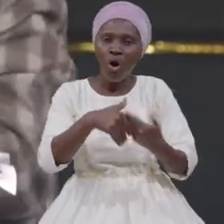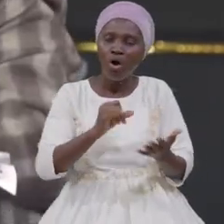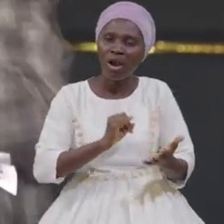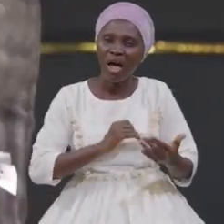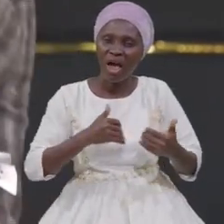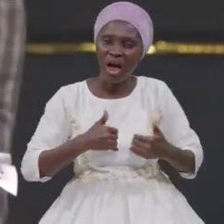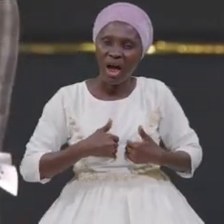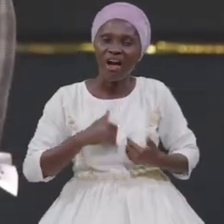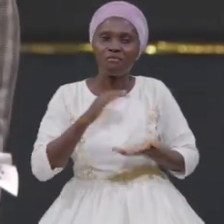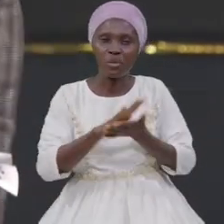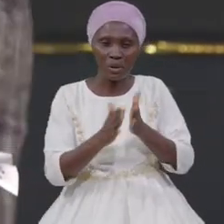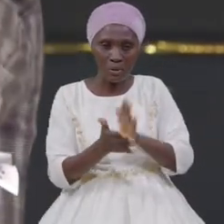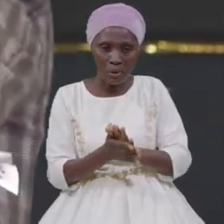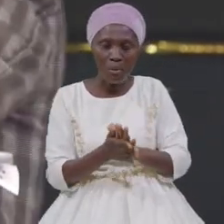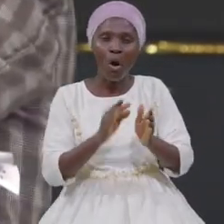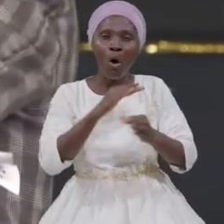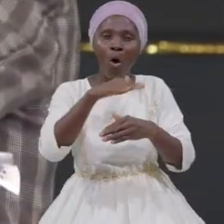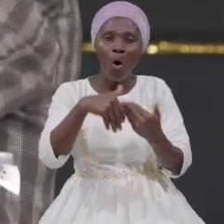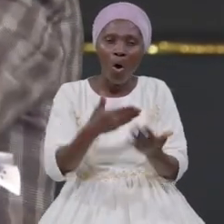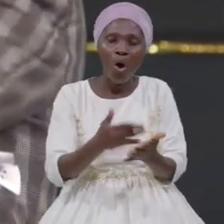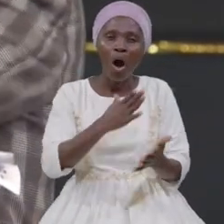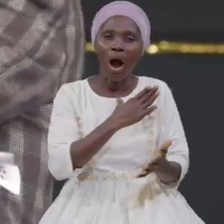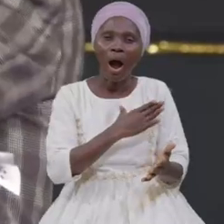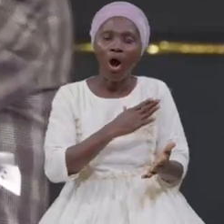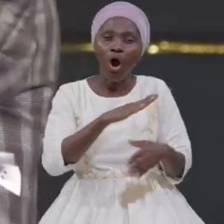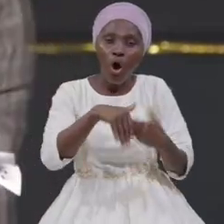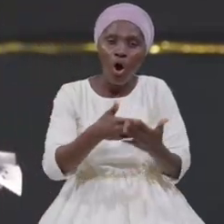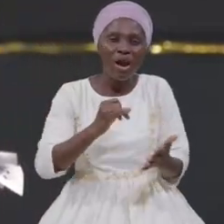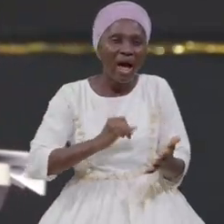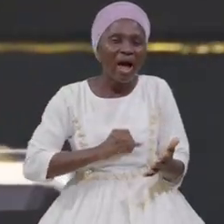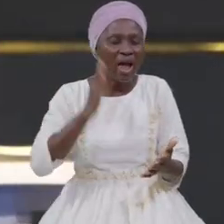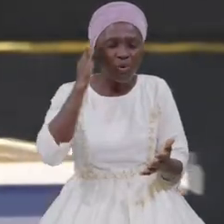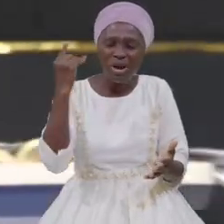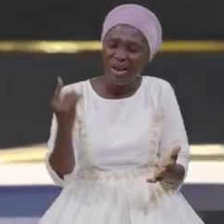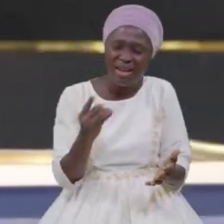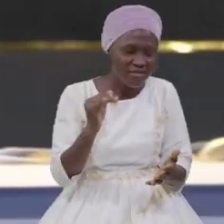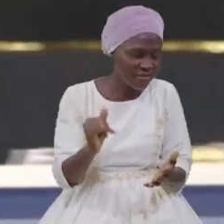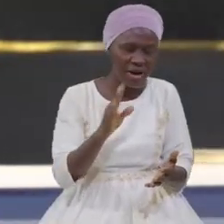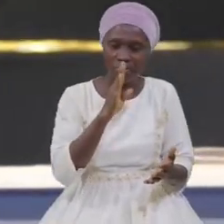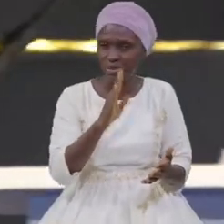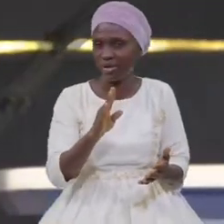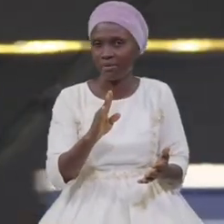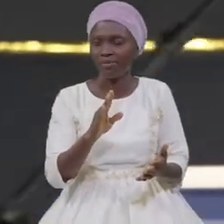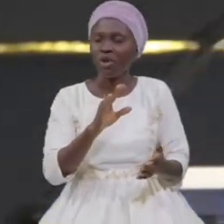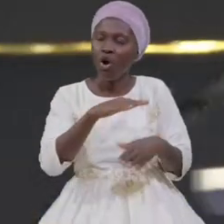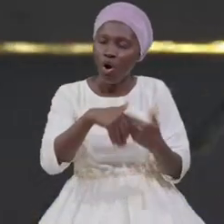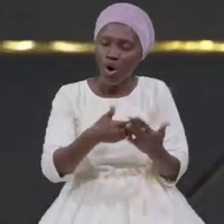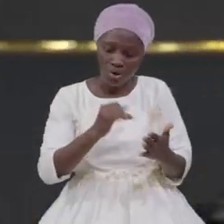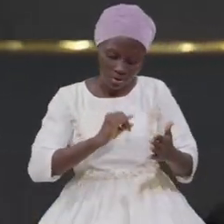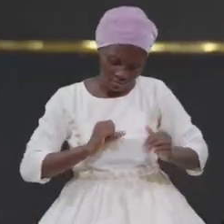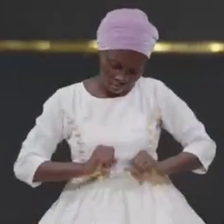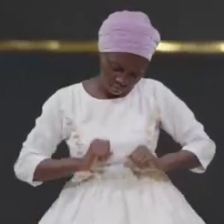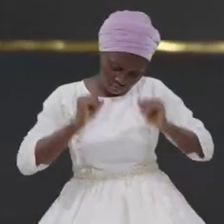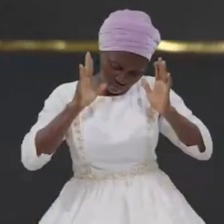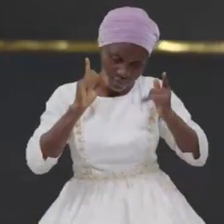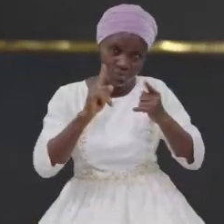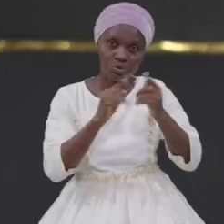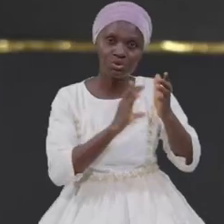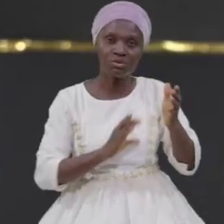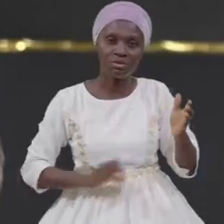tout ce que je serai, j'abandonne J'abandonne tout à Christ